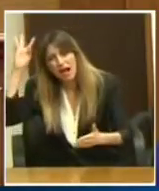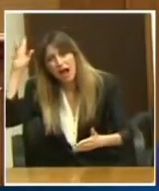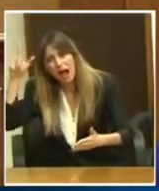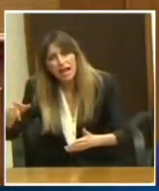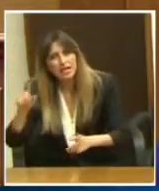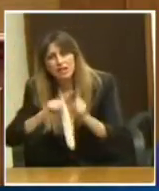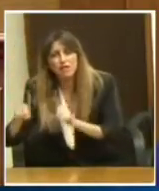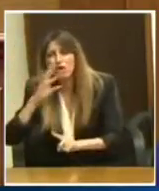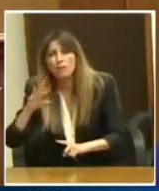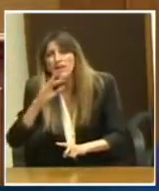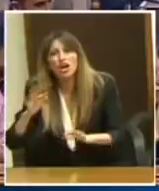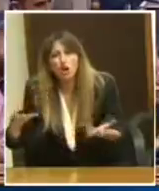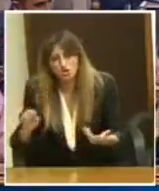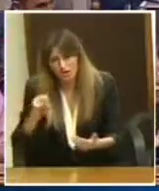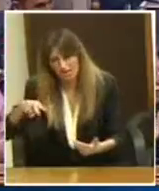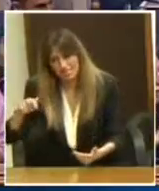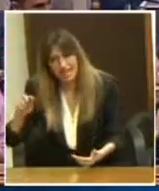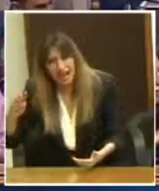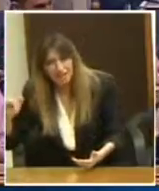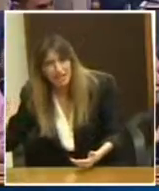την αρχαία ελληνική γλώσσα.